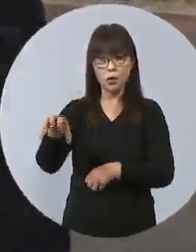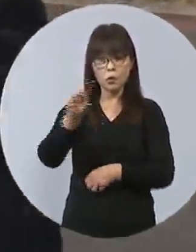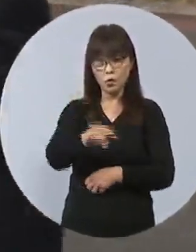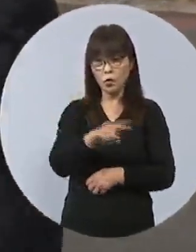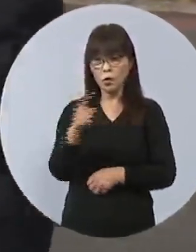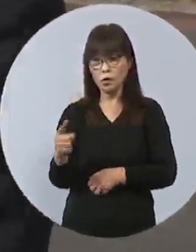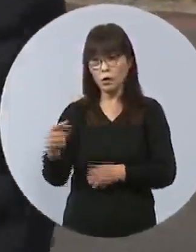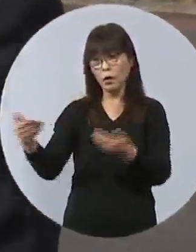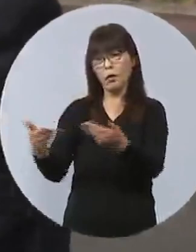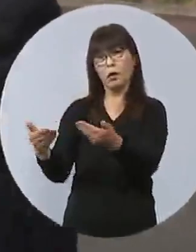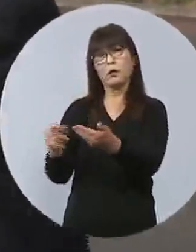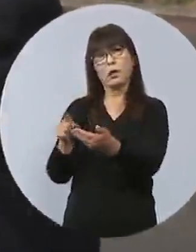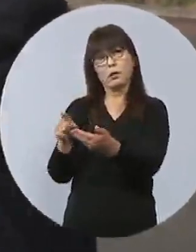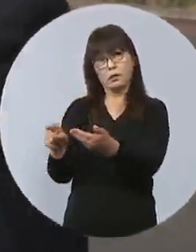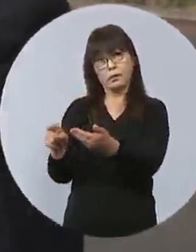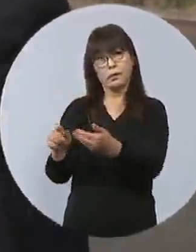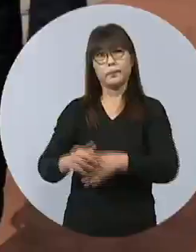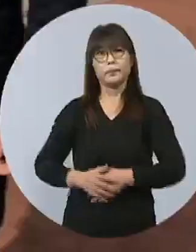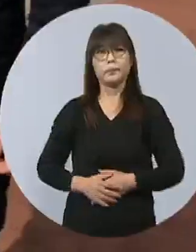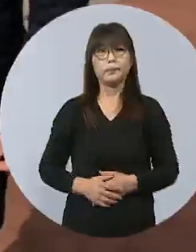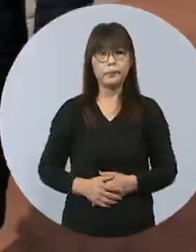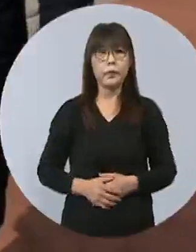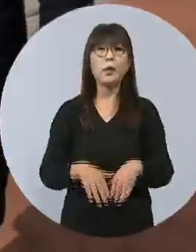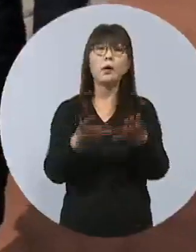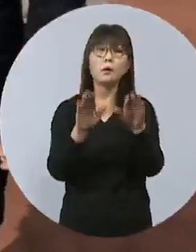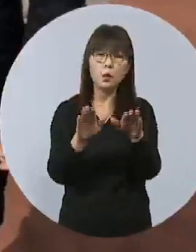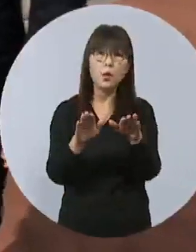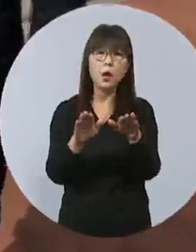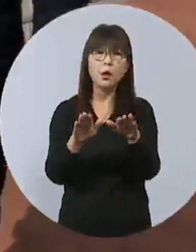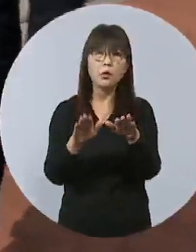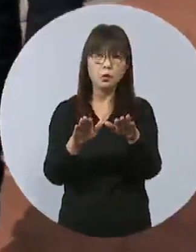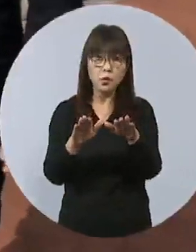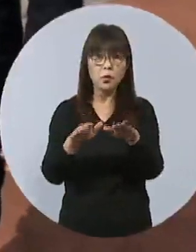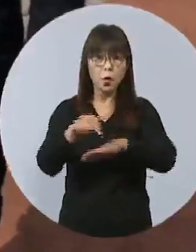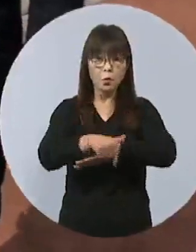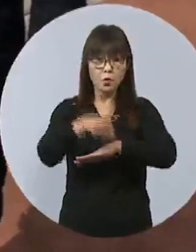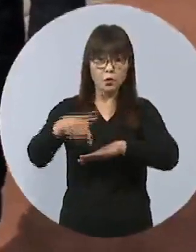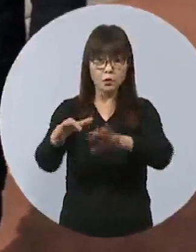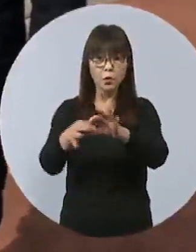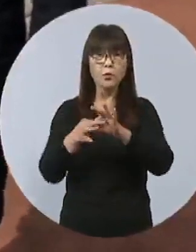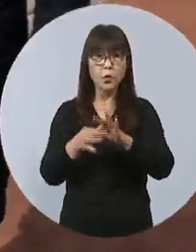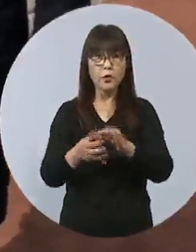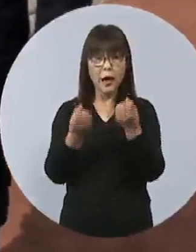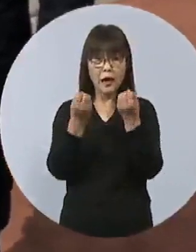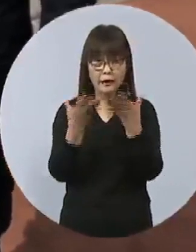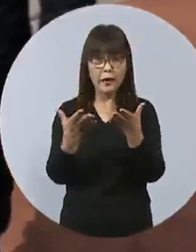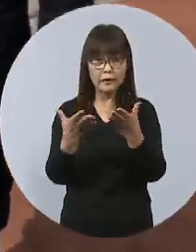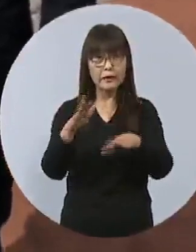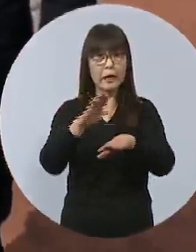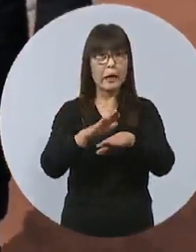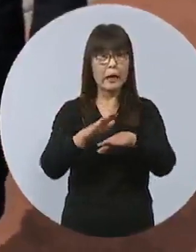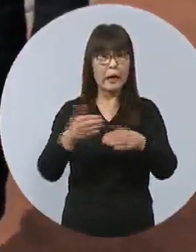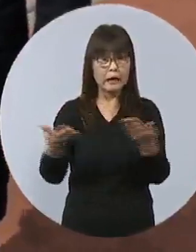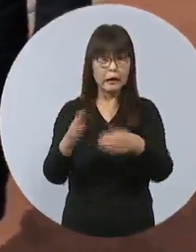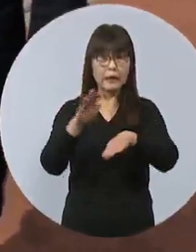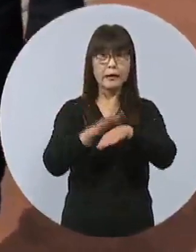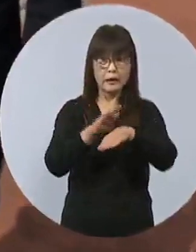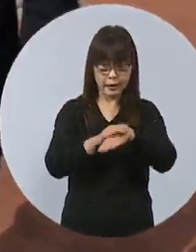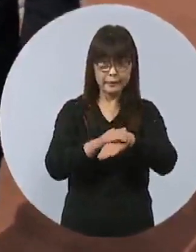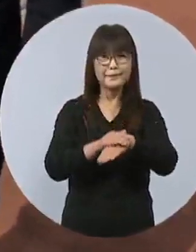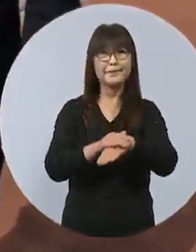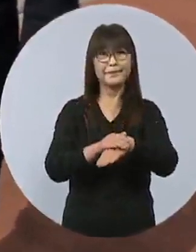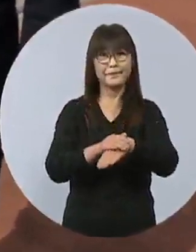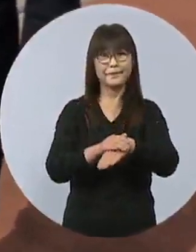ちらであの働いている方々になります。 今回こういったプロジェクトを通してまた新たな働き口というか、こういったそ